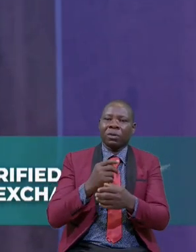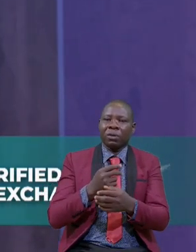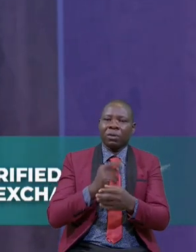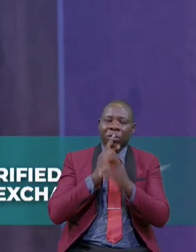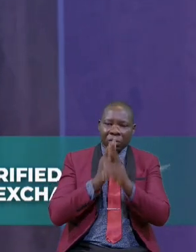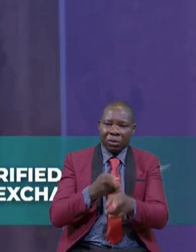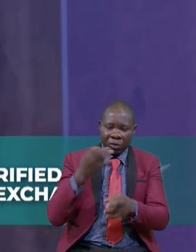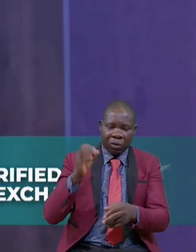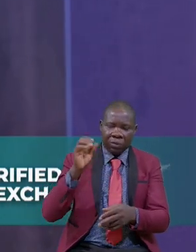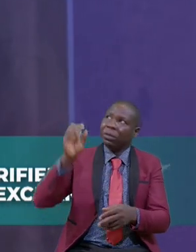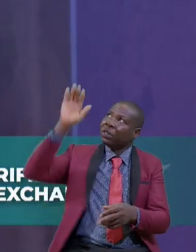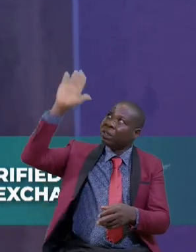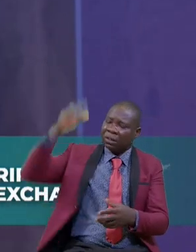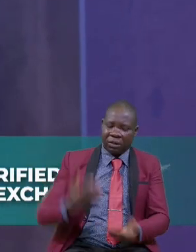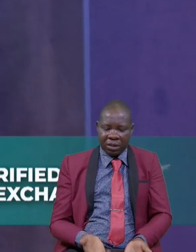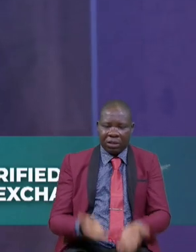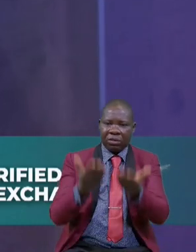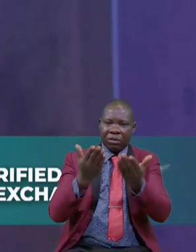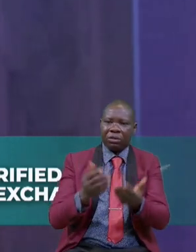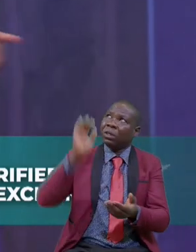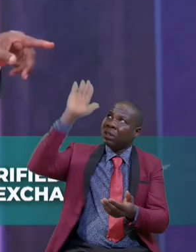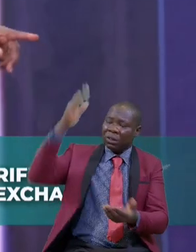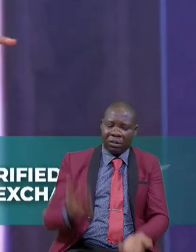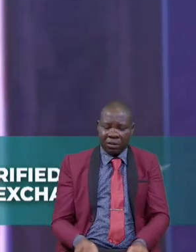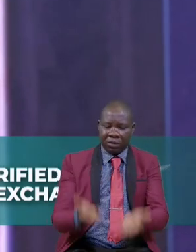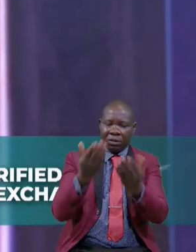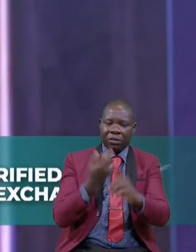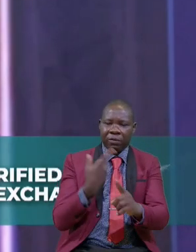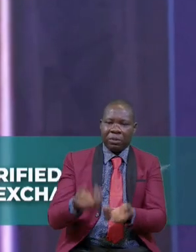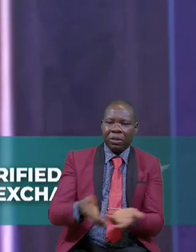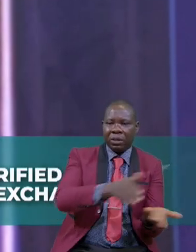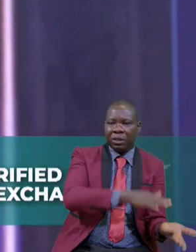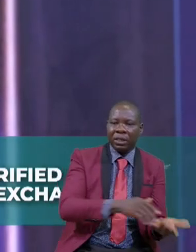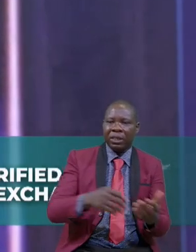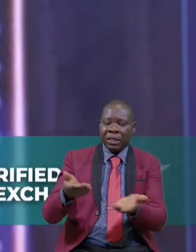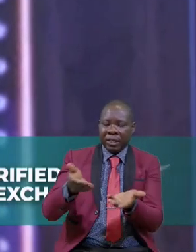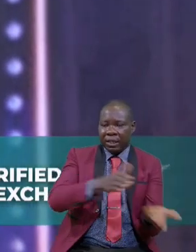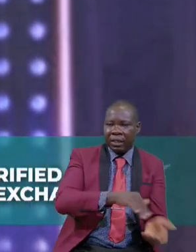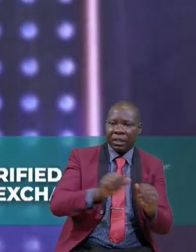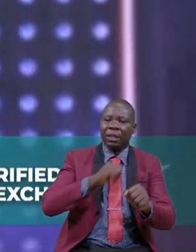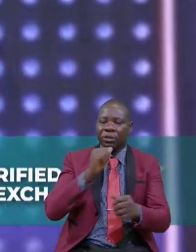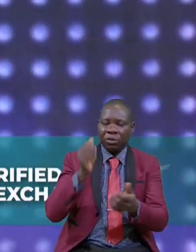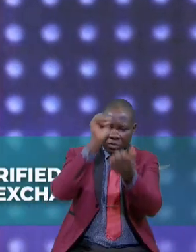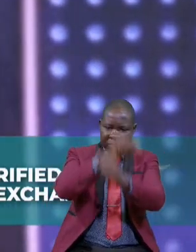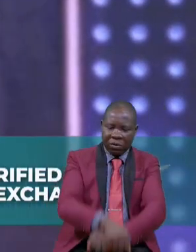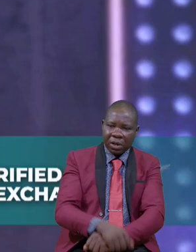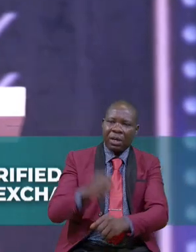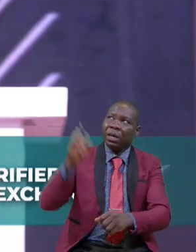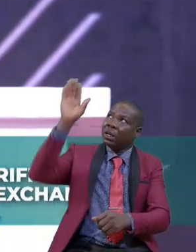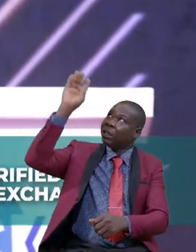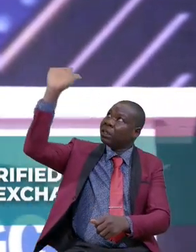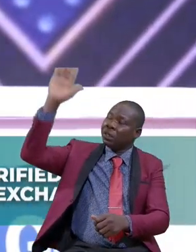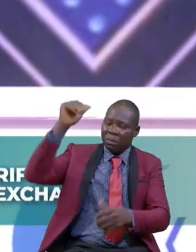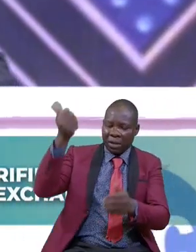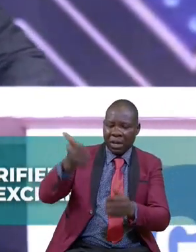exaltation. Il est ressuscité des morts et maintenant la mort ne peut plus le vaincre. Et le prince de ce